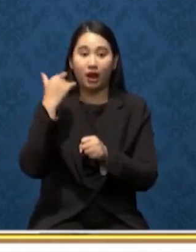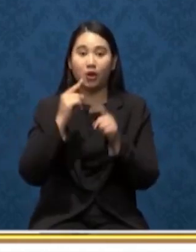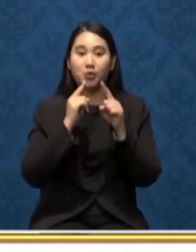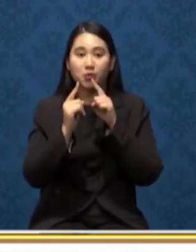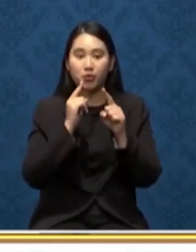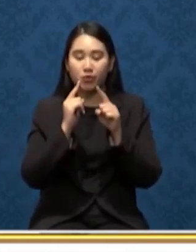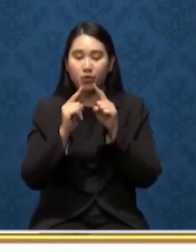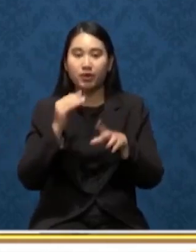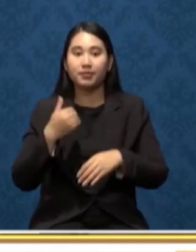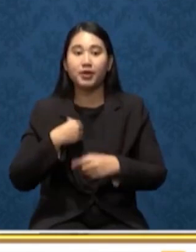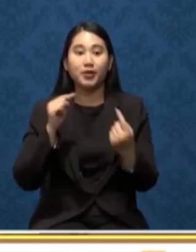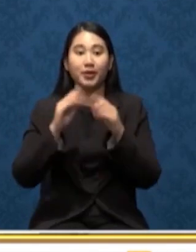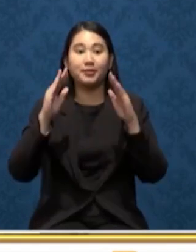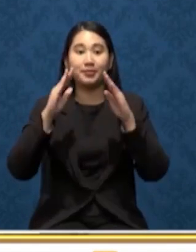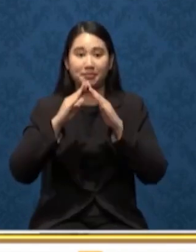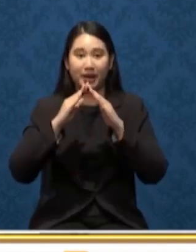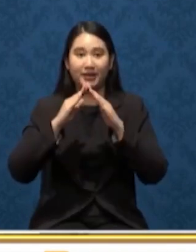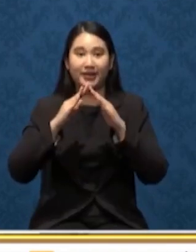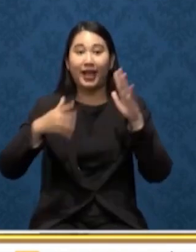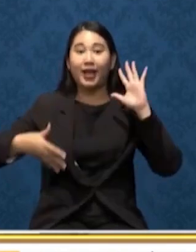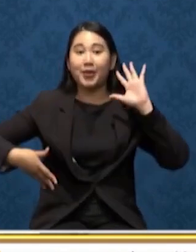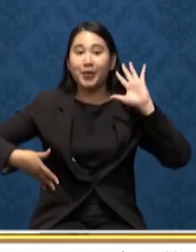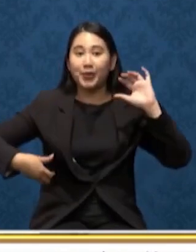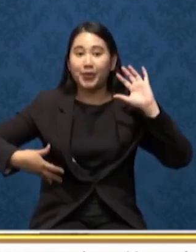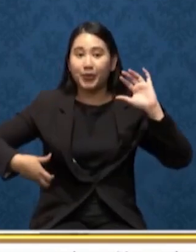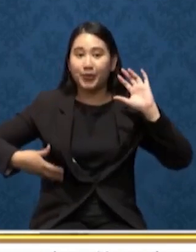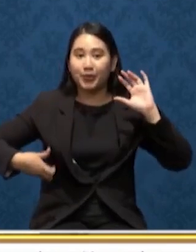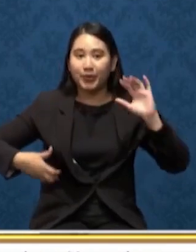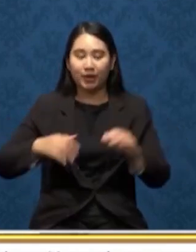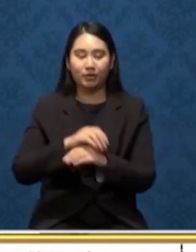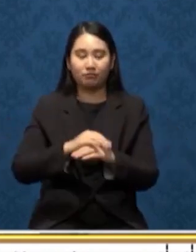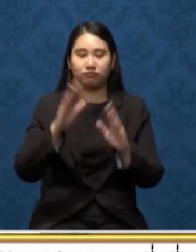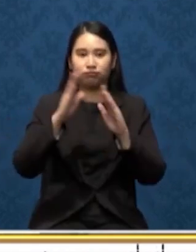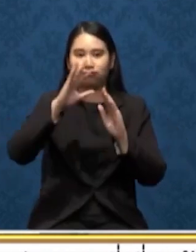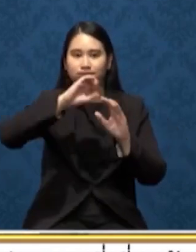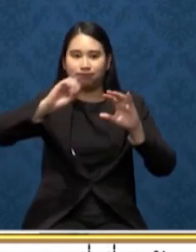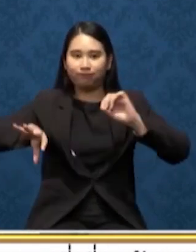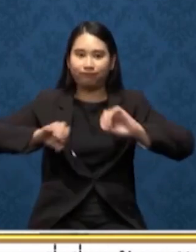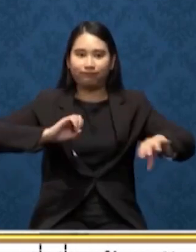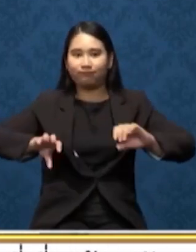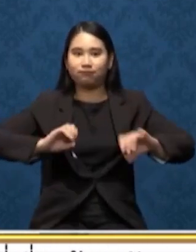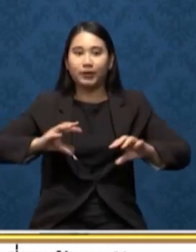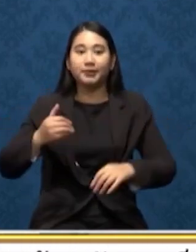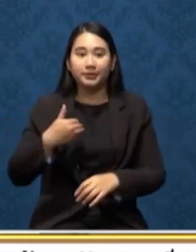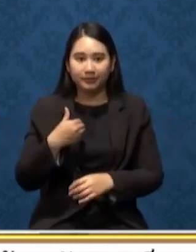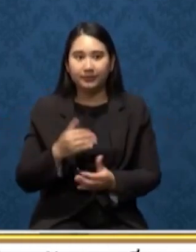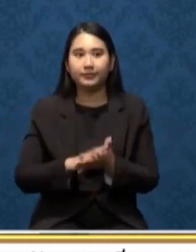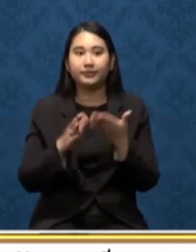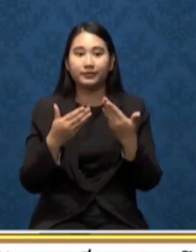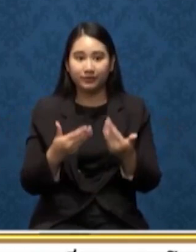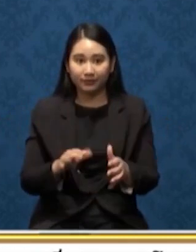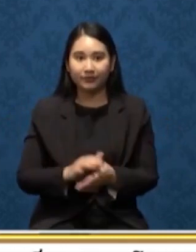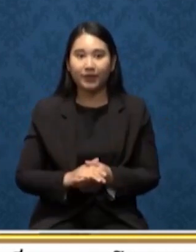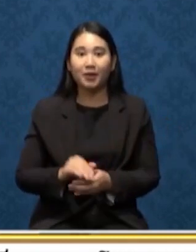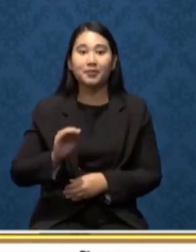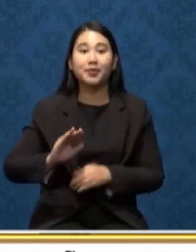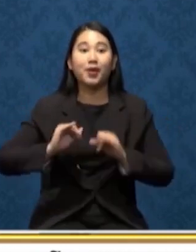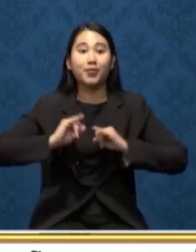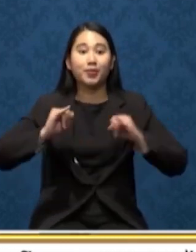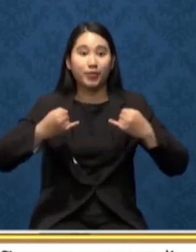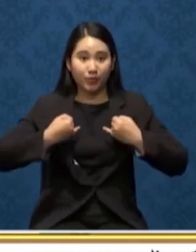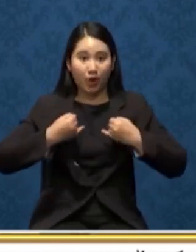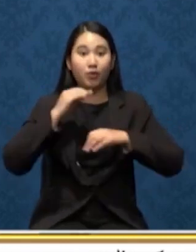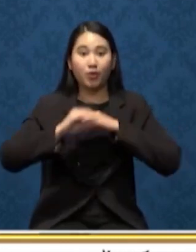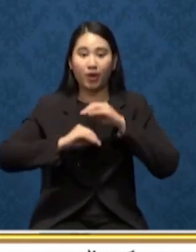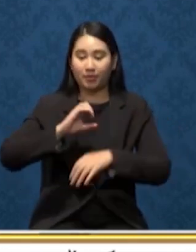ในส่วนของหลังคาที่ถูกลิงแสมรื้อออกไปหมดนะครับสุดท้ายอ่าการเคหะก็ได้จ้างวานผู้รับเหมามาทำ